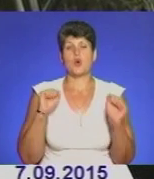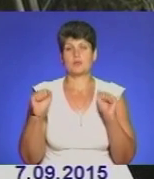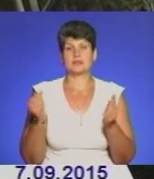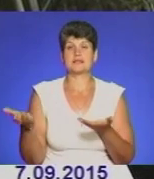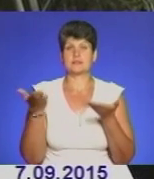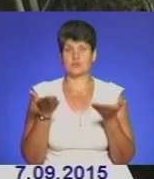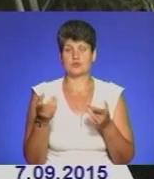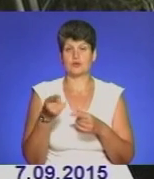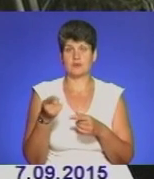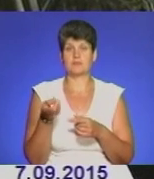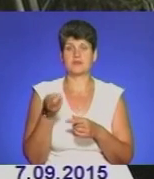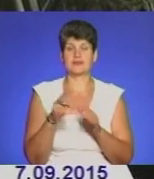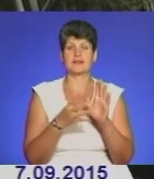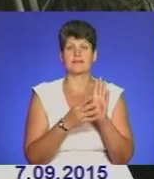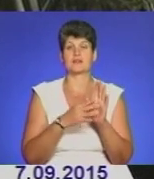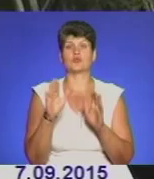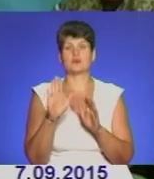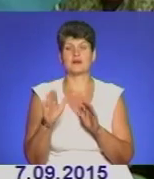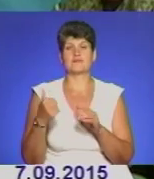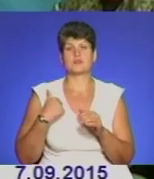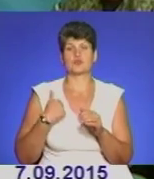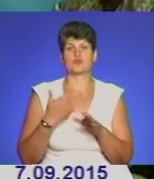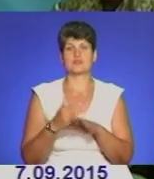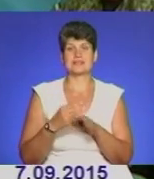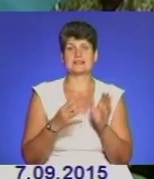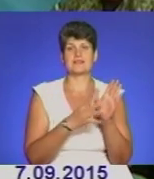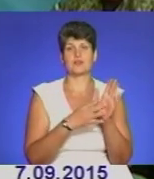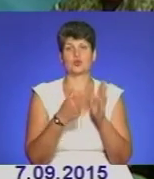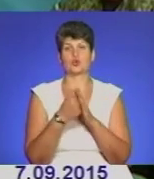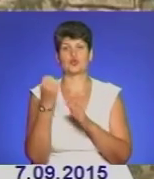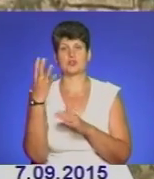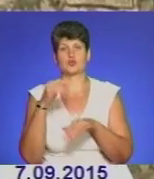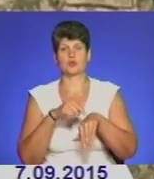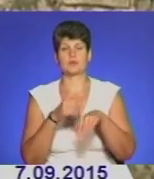тернополян відвідати 9 вересня військову частину з 9 до 14 години,